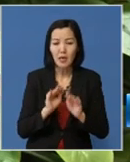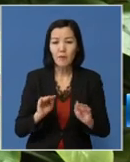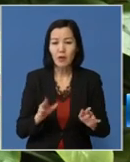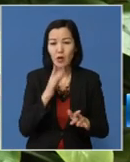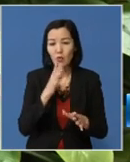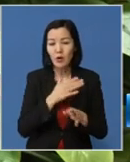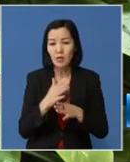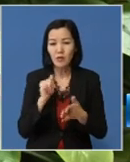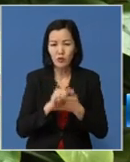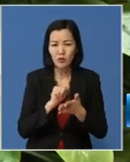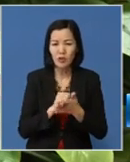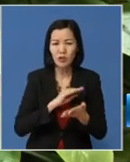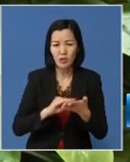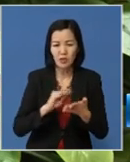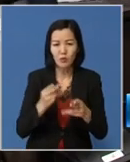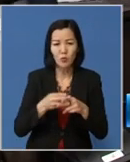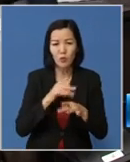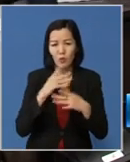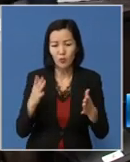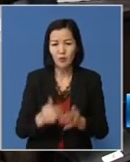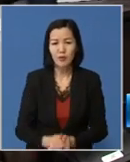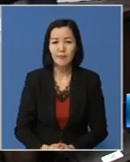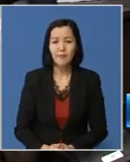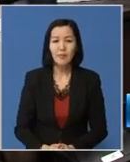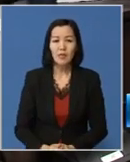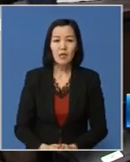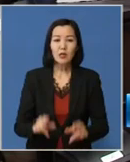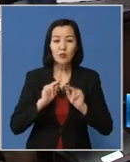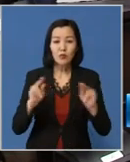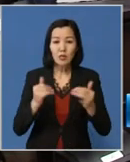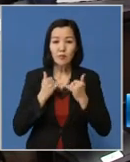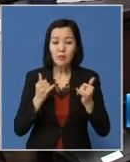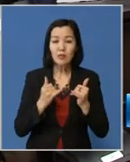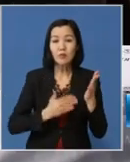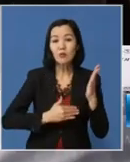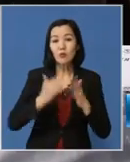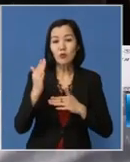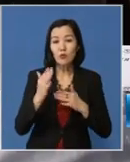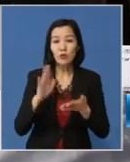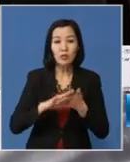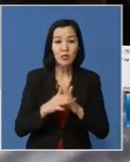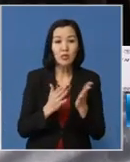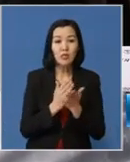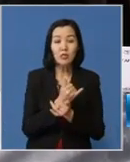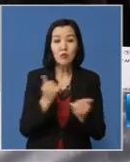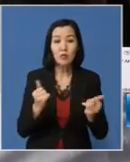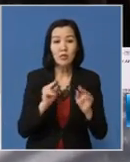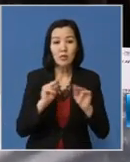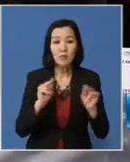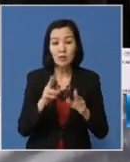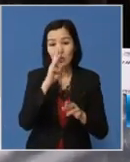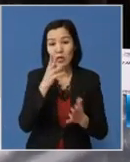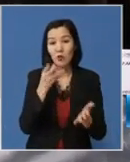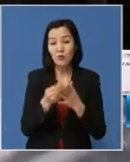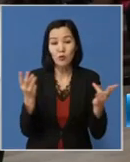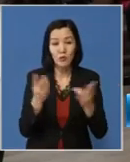ал қағаз толтыруға уақыт көп жұмсалады. Ұстаз мәртебесін көтеру үшін ең алдымен оларға жағдай жасау керек. Яғни еңбегіне сай жалақы төленуі